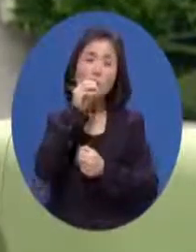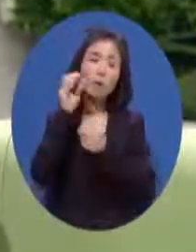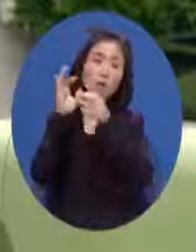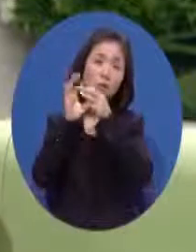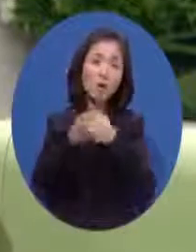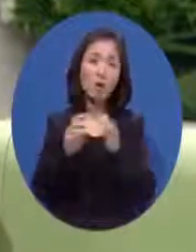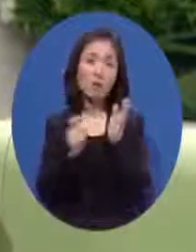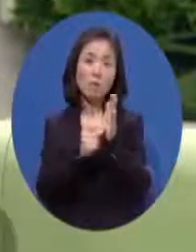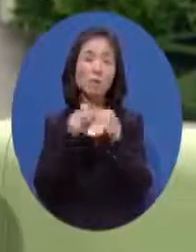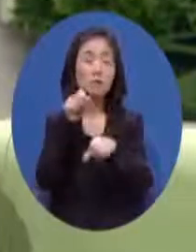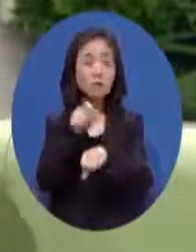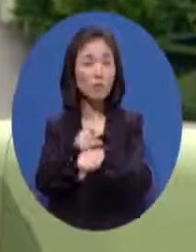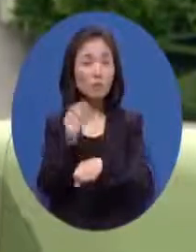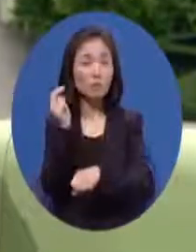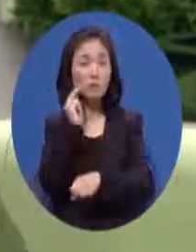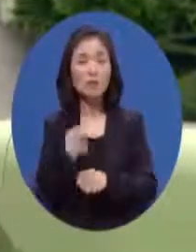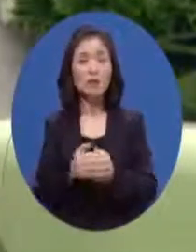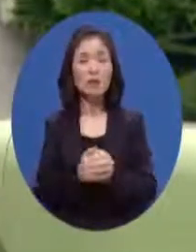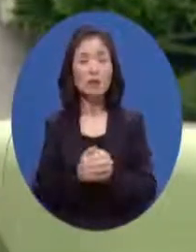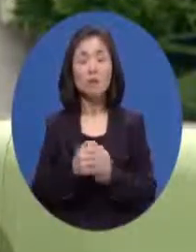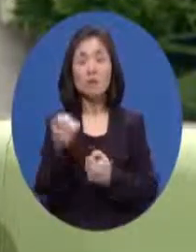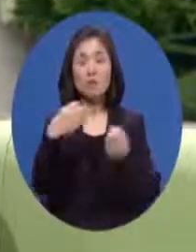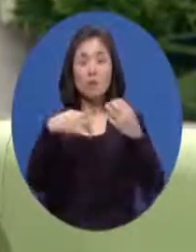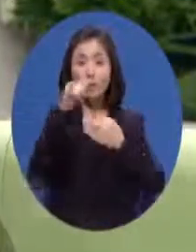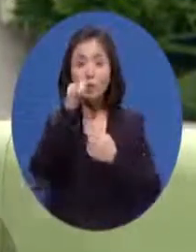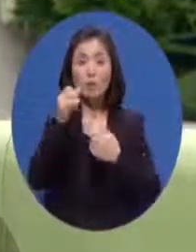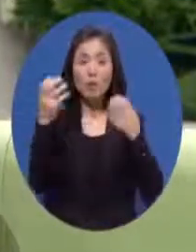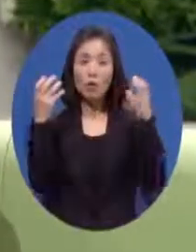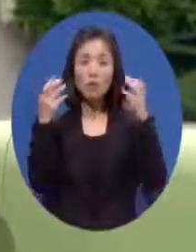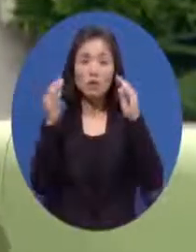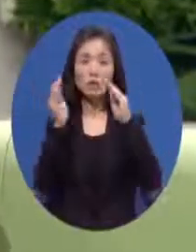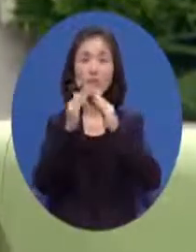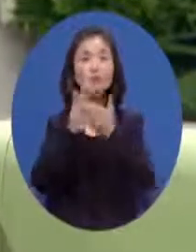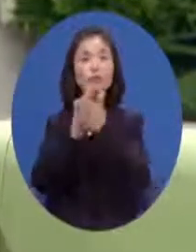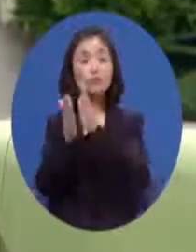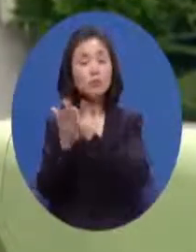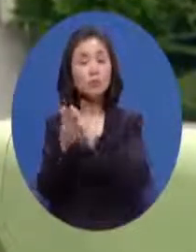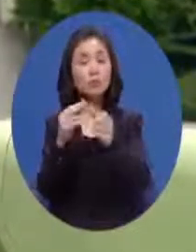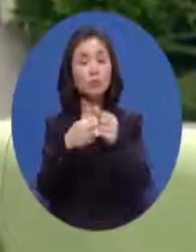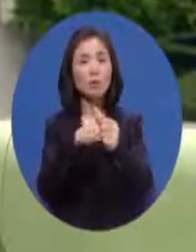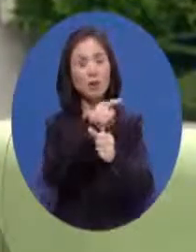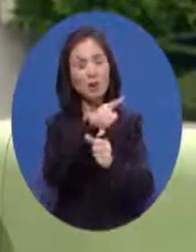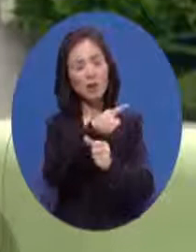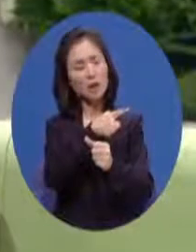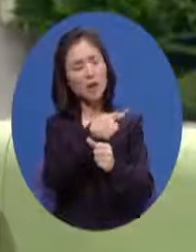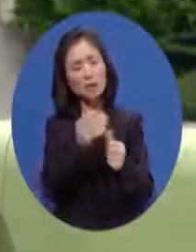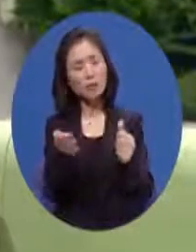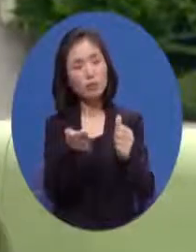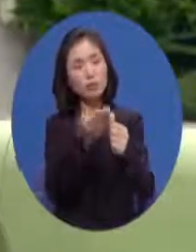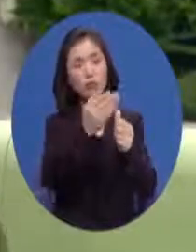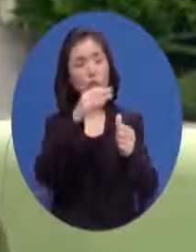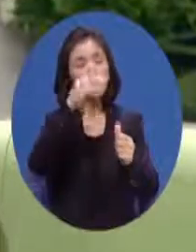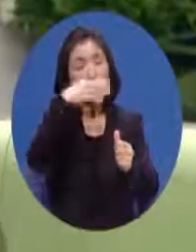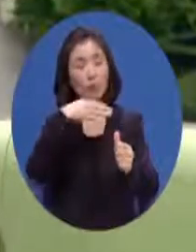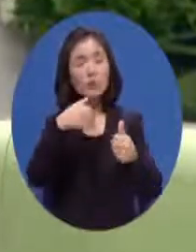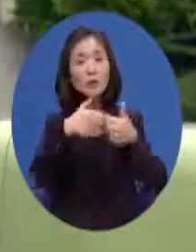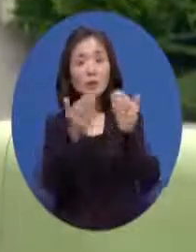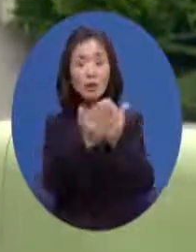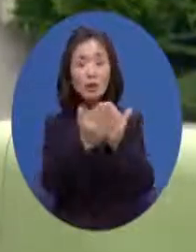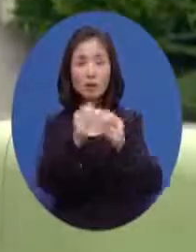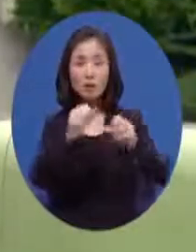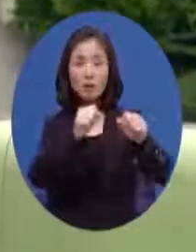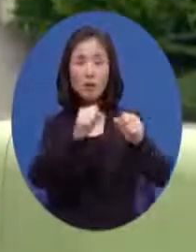이런 얘기들 많이 하고 또 어린이집이나 유치원 교사가 좀 얘는 키우기가 좀 힘들어요. 특히 이제 집단 생활에서 특히